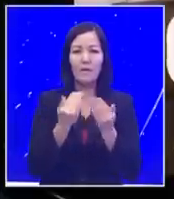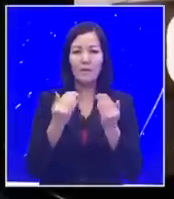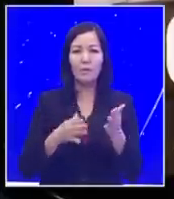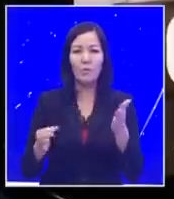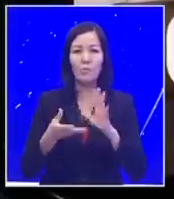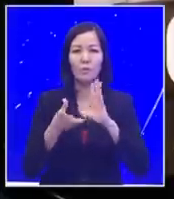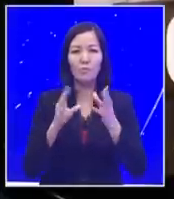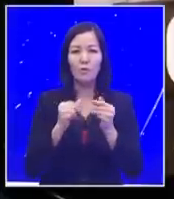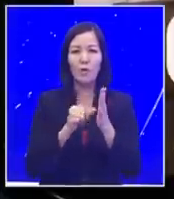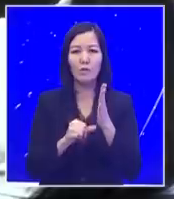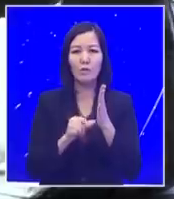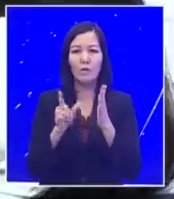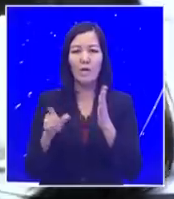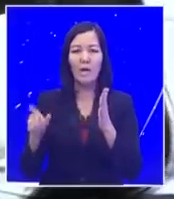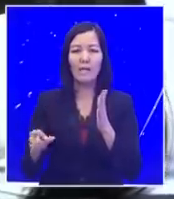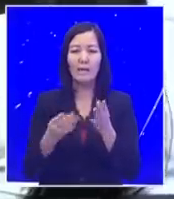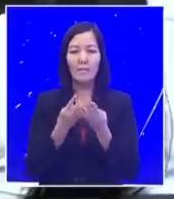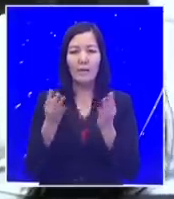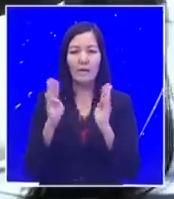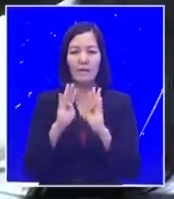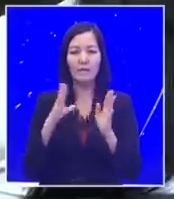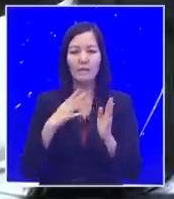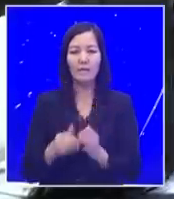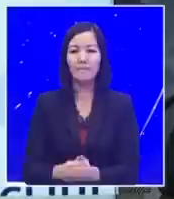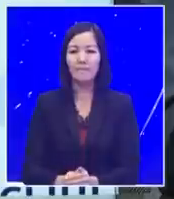қазір облыста 600-ден аса адам карантинде.